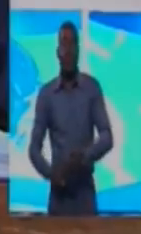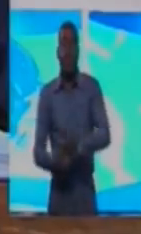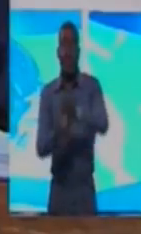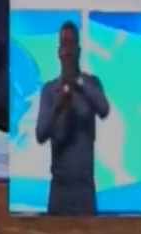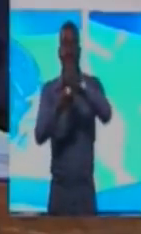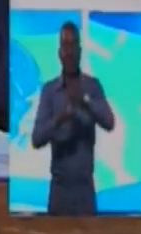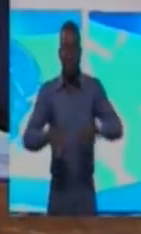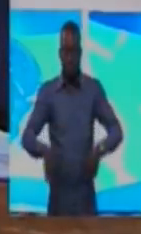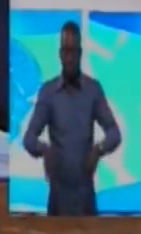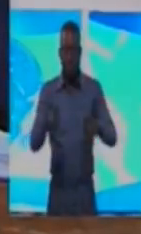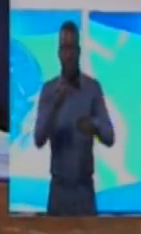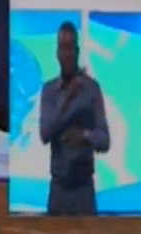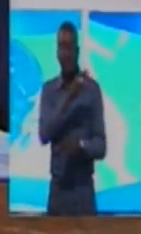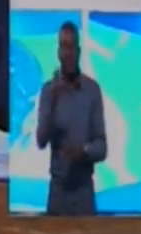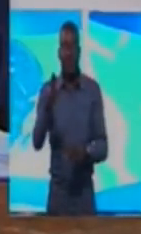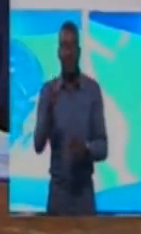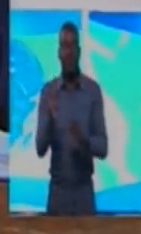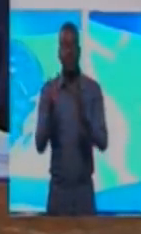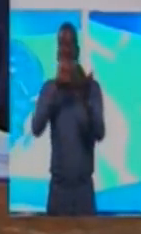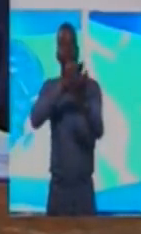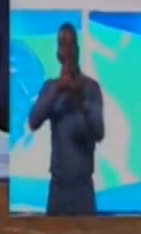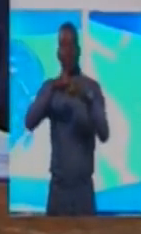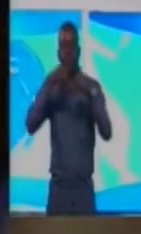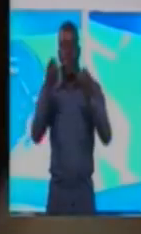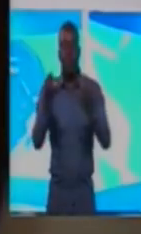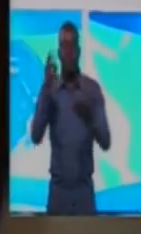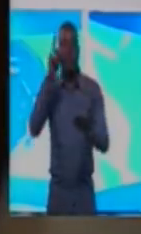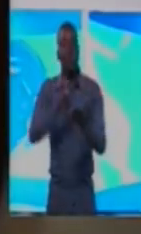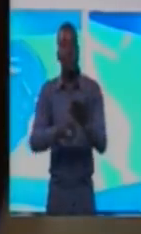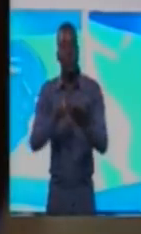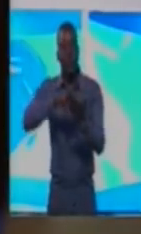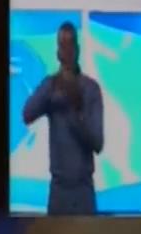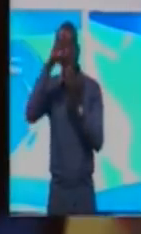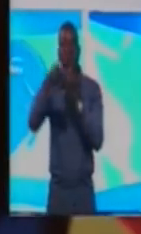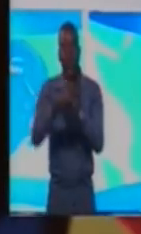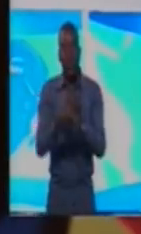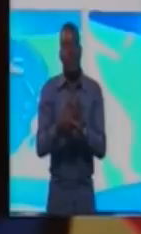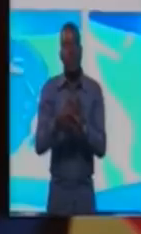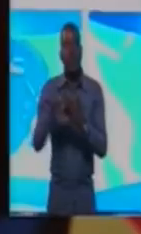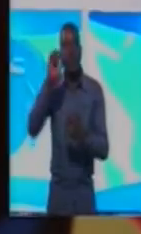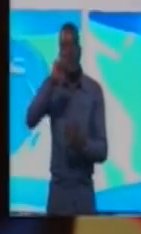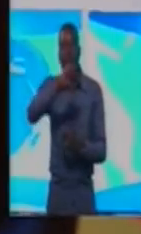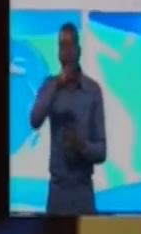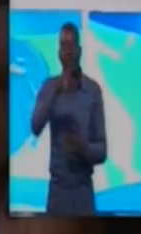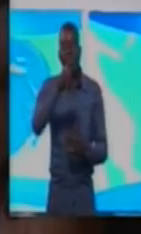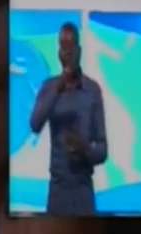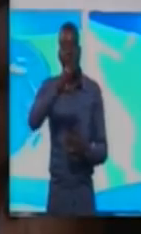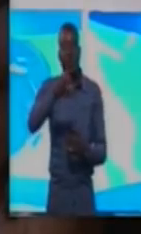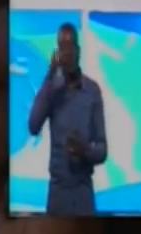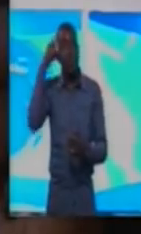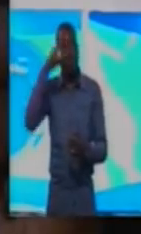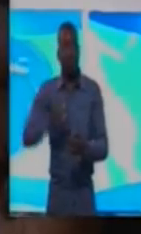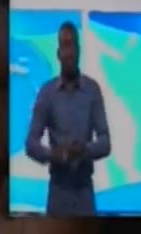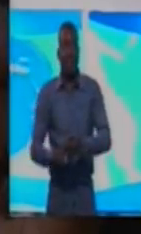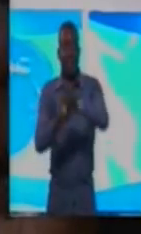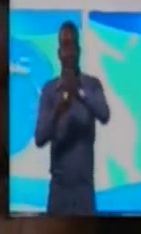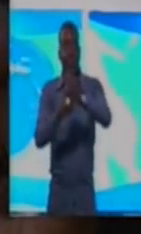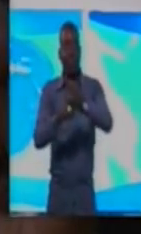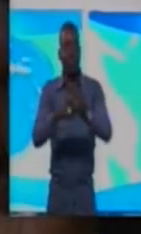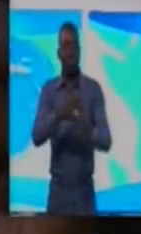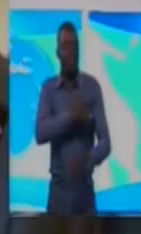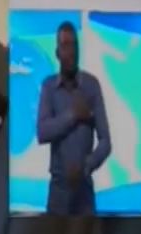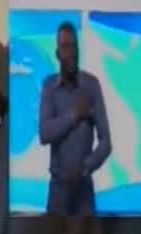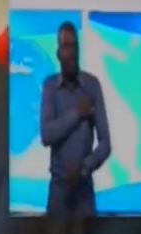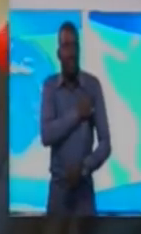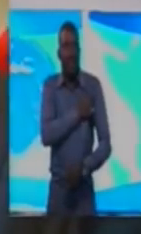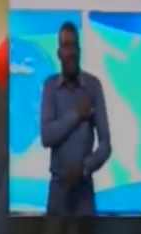Burkina. Face à la presse, les responsables déballent le nouveau projet dénommé Ajuda Secours. Il s'agit d'un secourisme